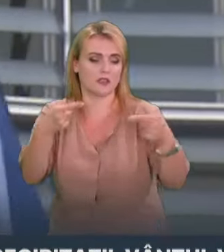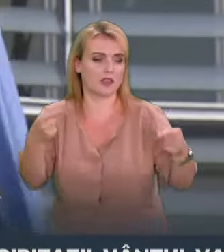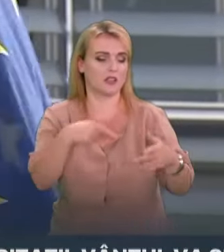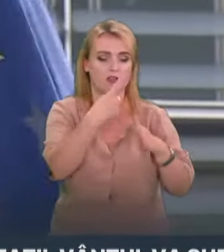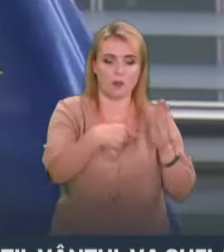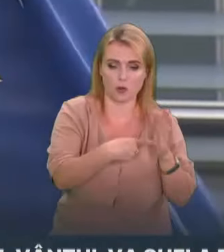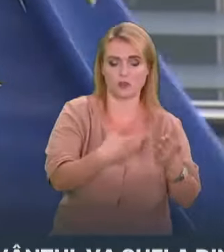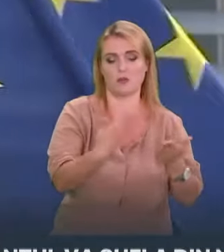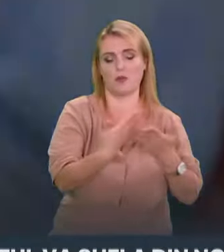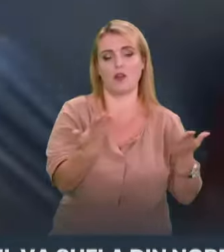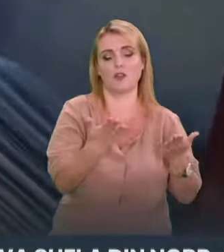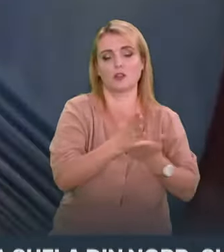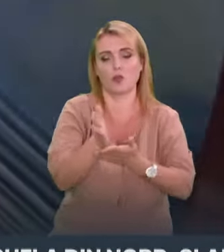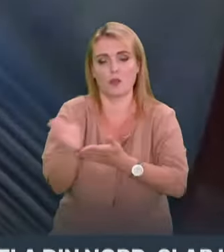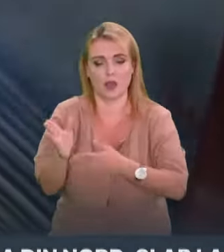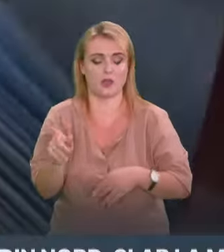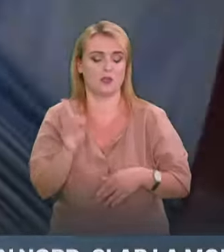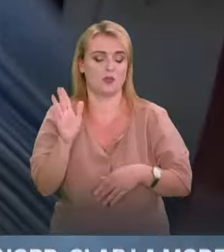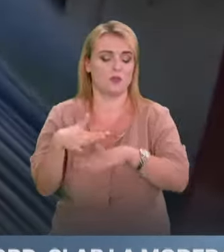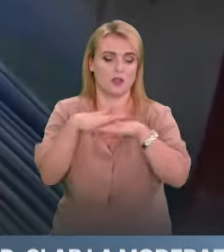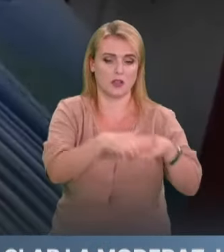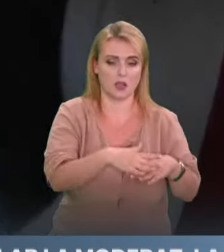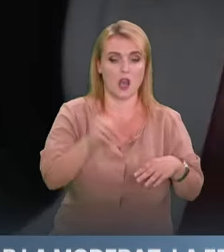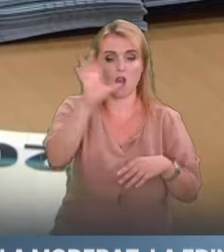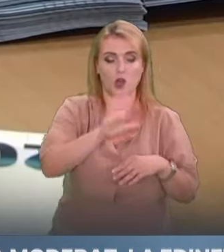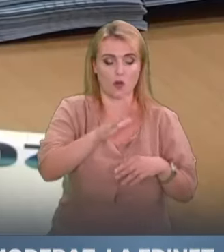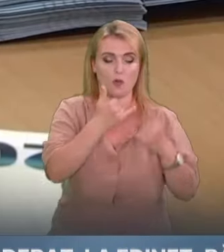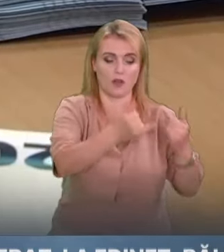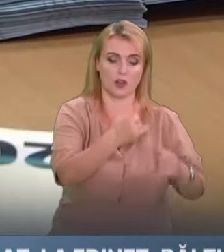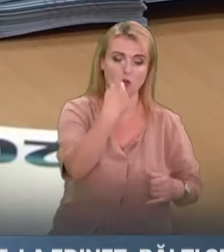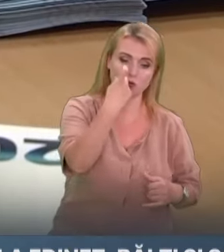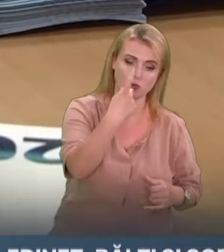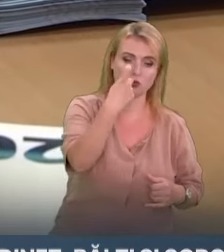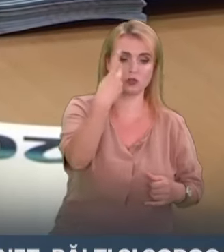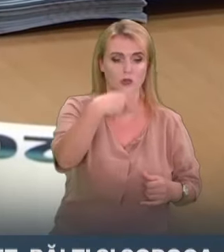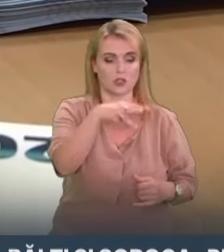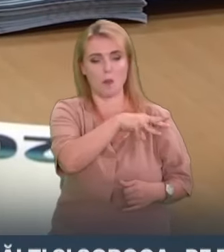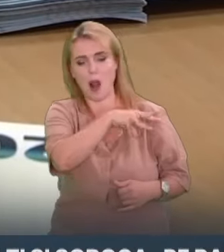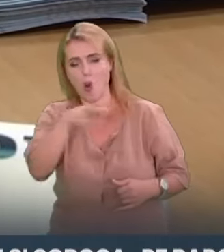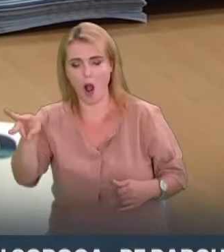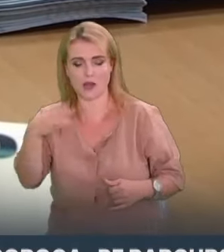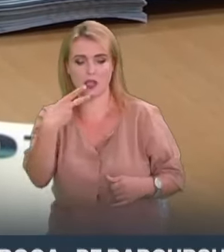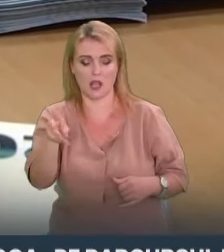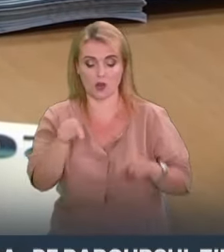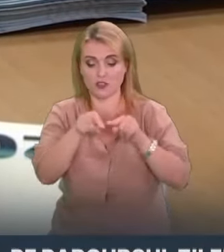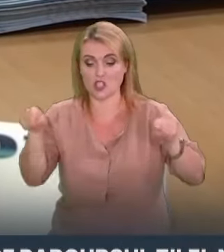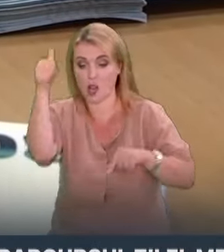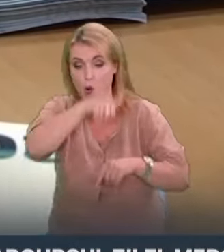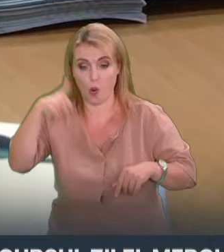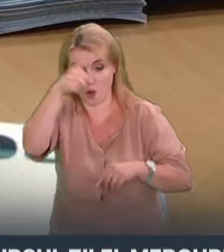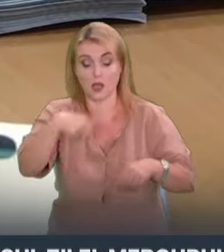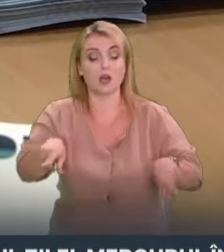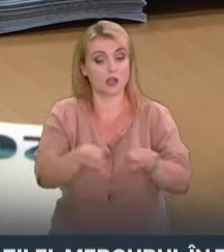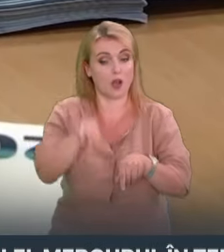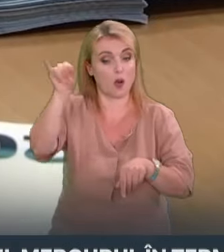de preaderare, Uniunea Europeană alocă 100-120 de milioane de euro anual. Anterior, președintele Comitetului Parlamentar